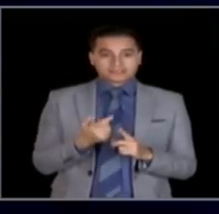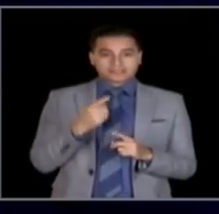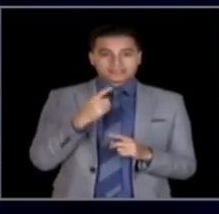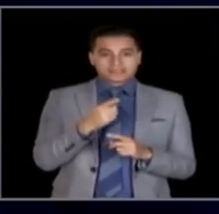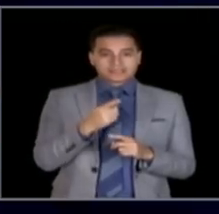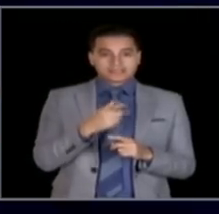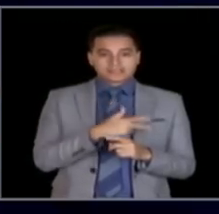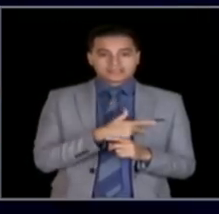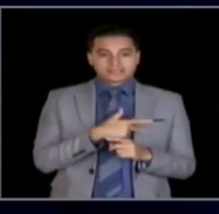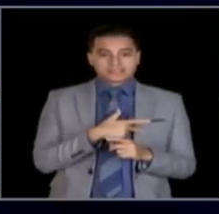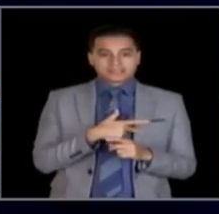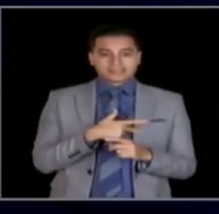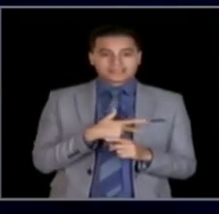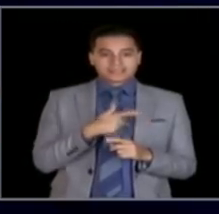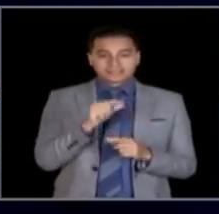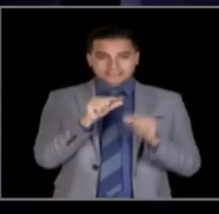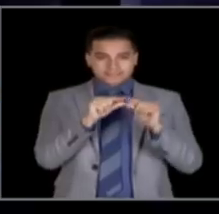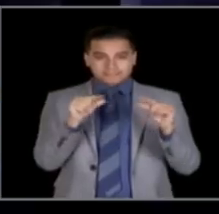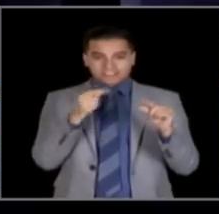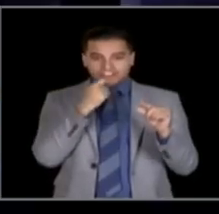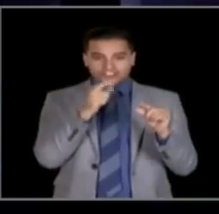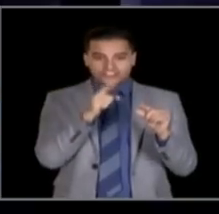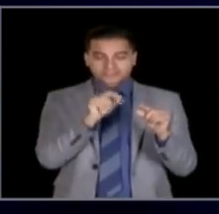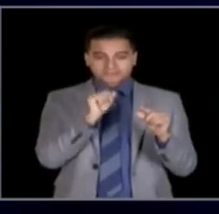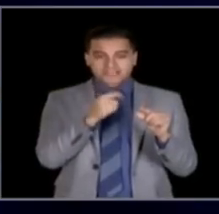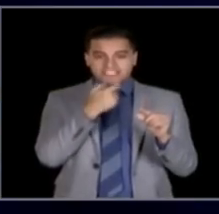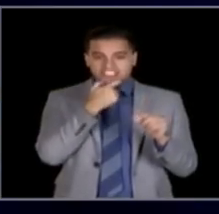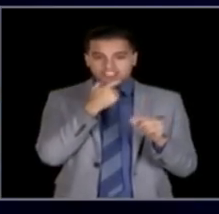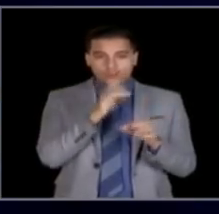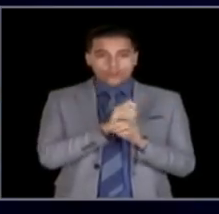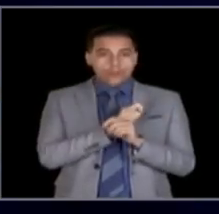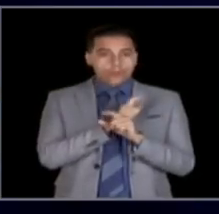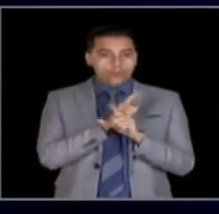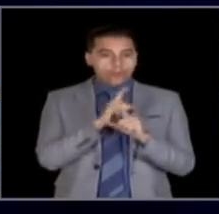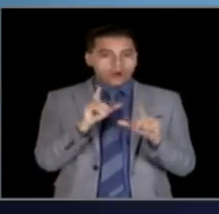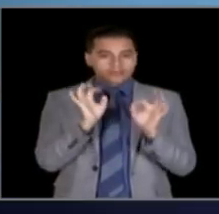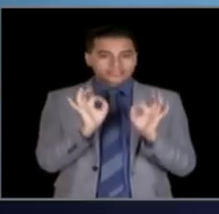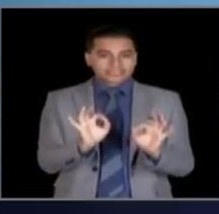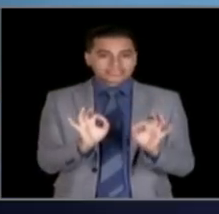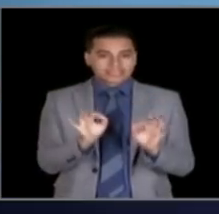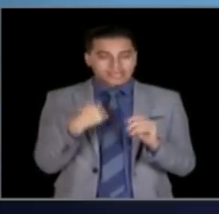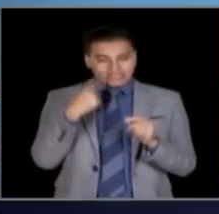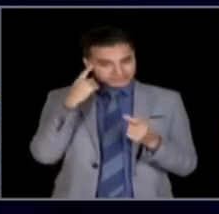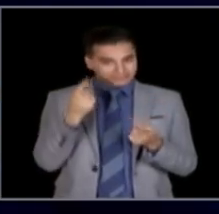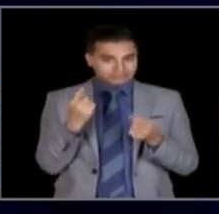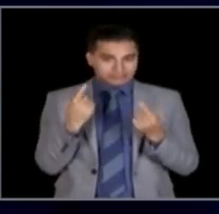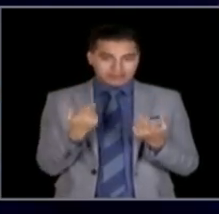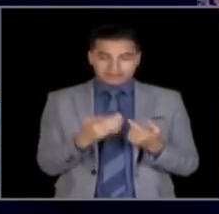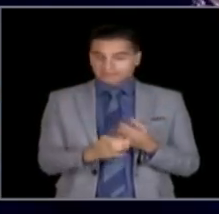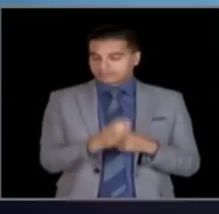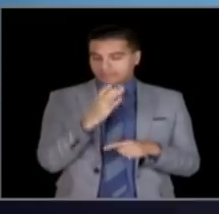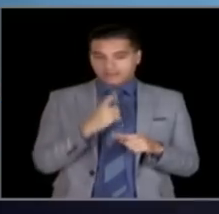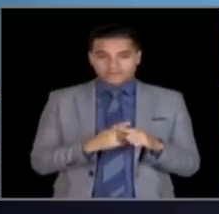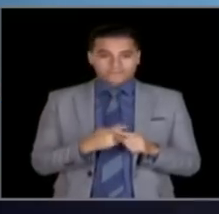ترافلرز تيلز اسم إيه؟ إنجليزي. اسم إنجليزي واضح وصريح.